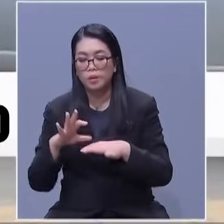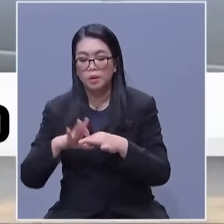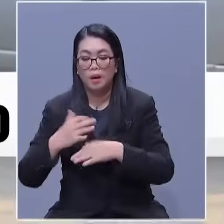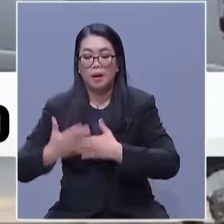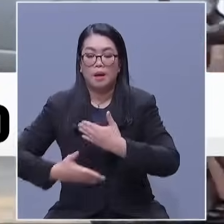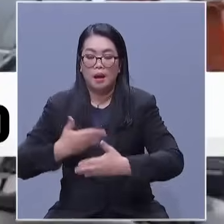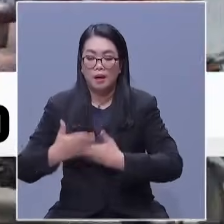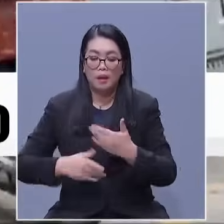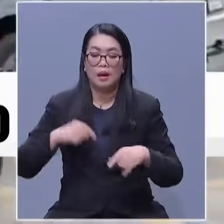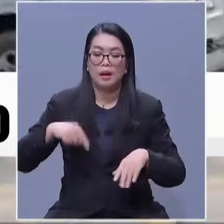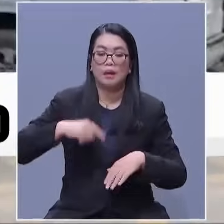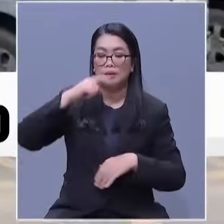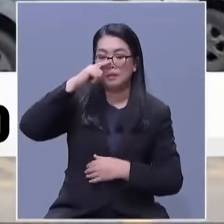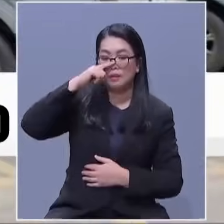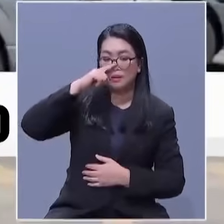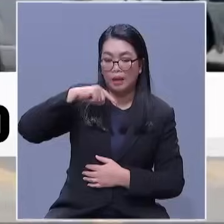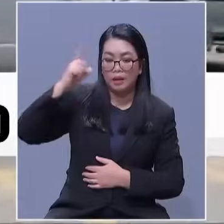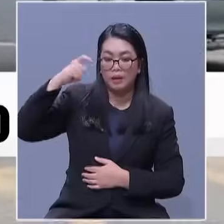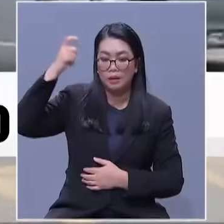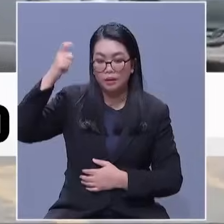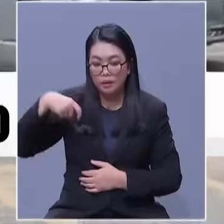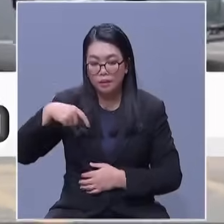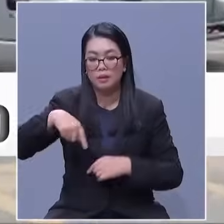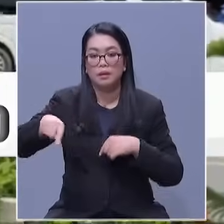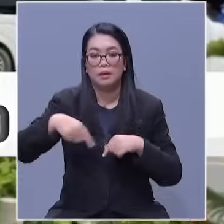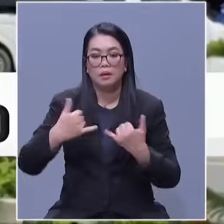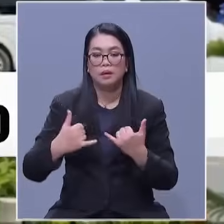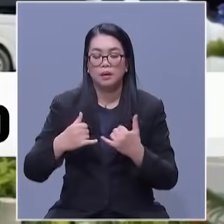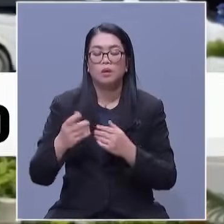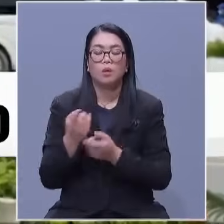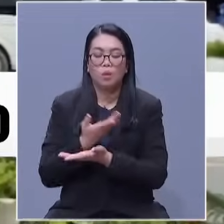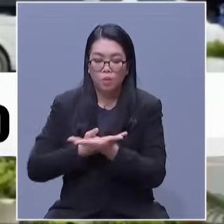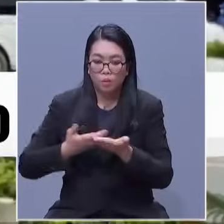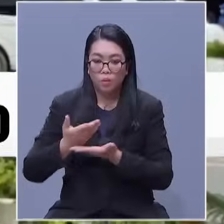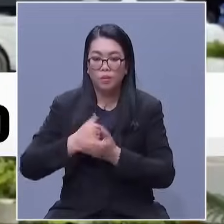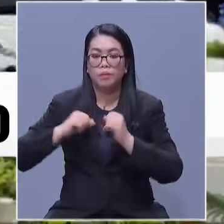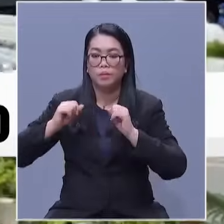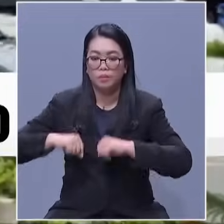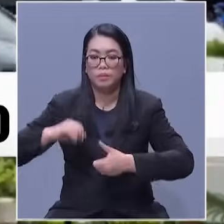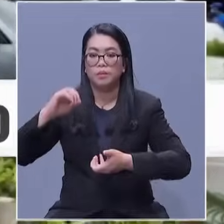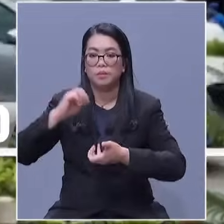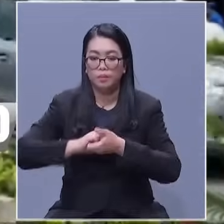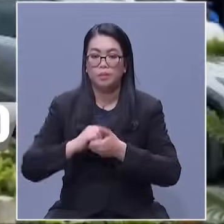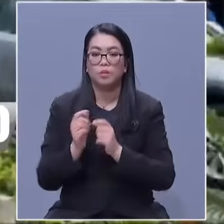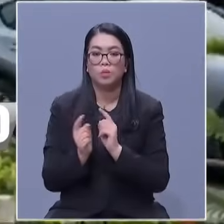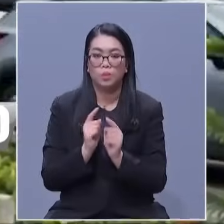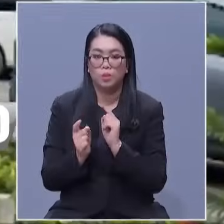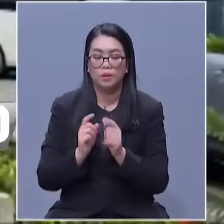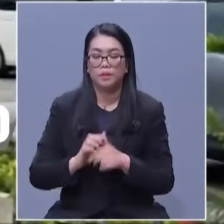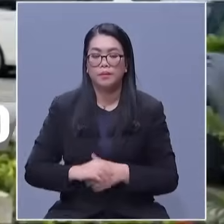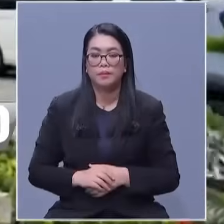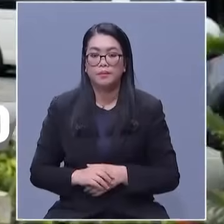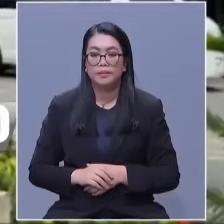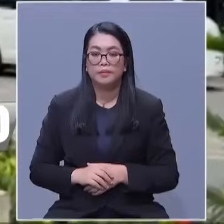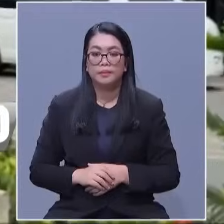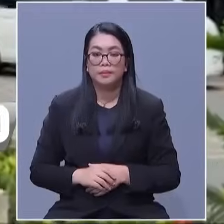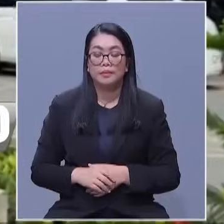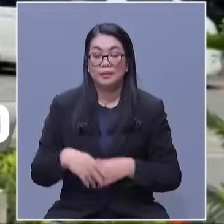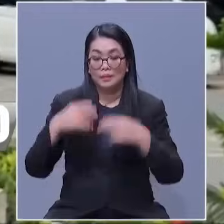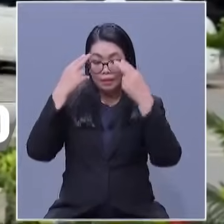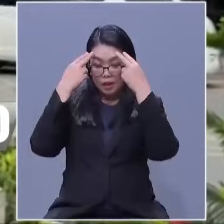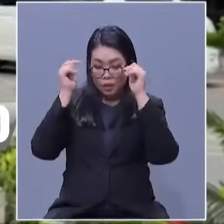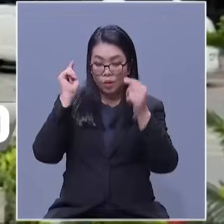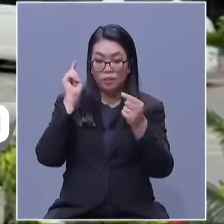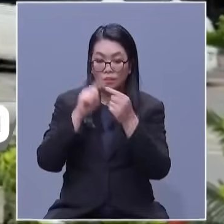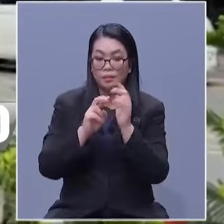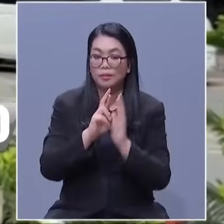ายแดนด้วยนะครับนี่วันนี้ก็มีภารกิจของท่านนายกรัฐมนตรีไปแม่สายเลยนะครับ ไหนๆท่านนายกไปแม่สายแล้